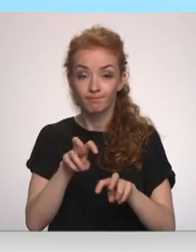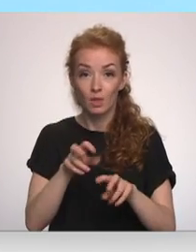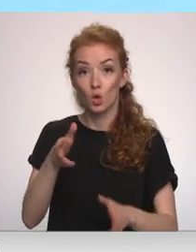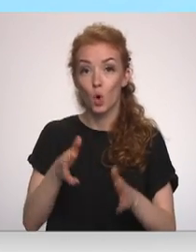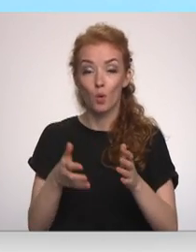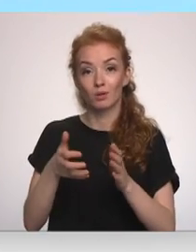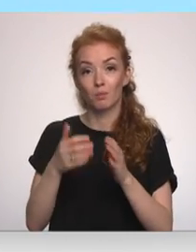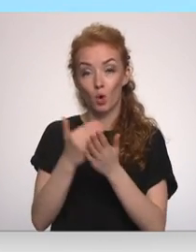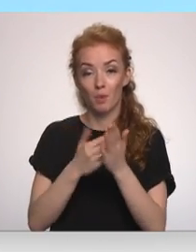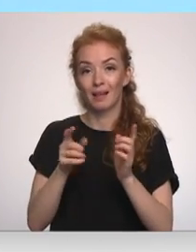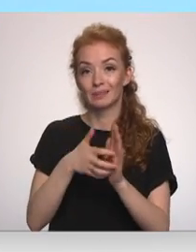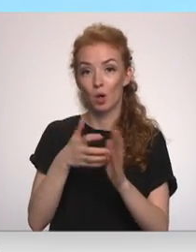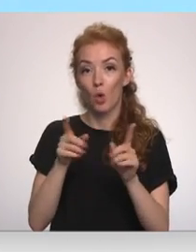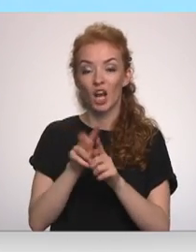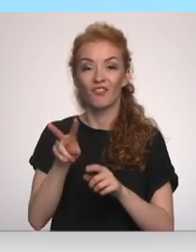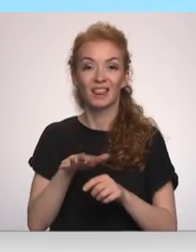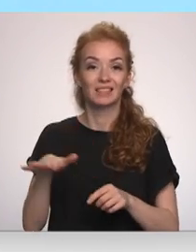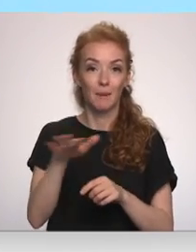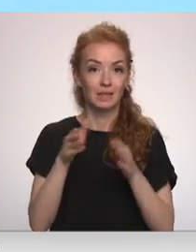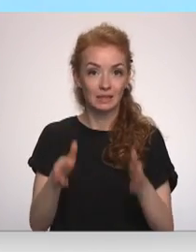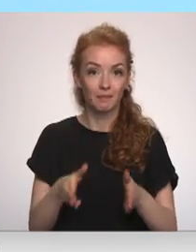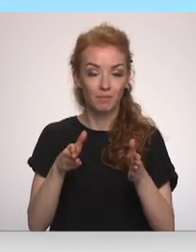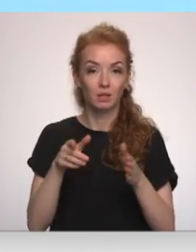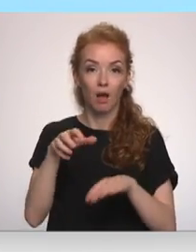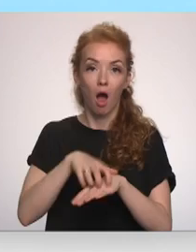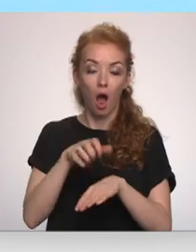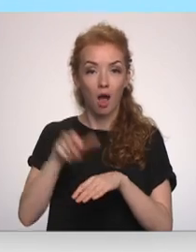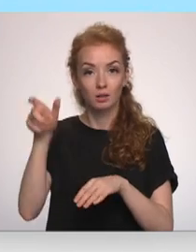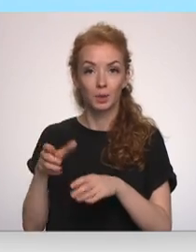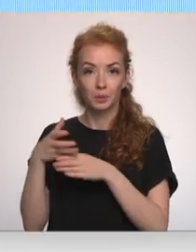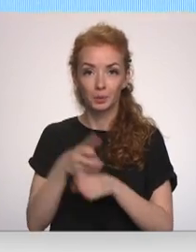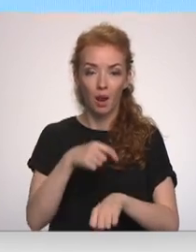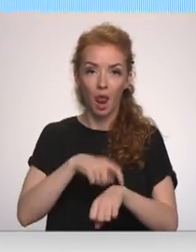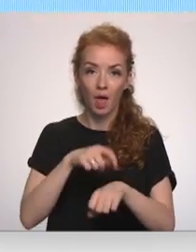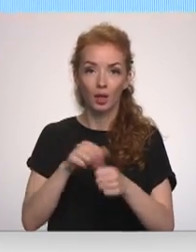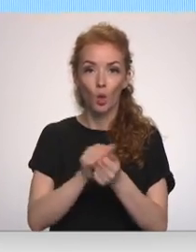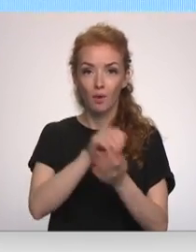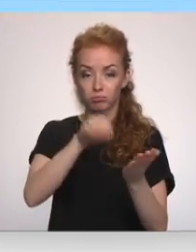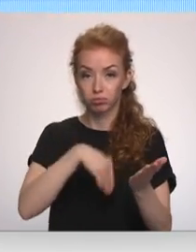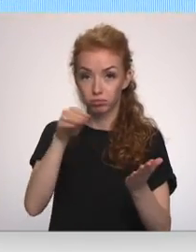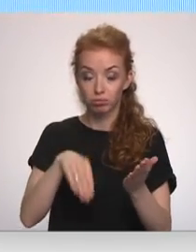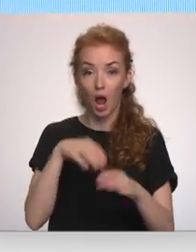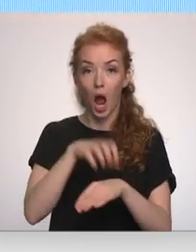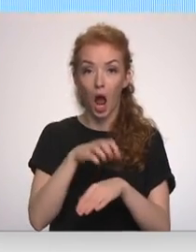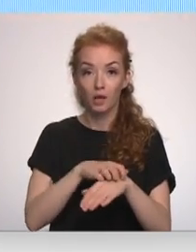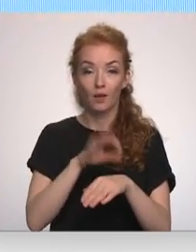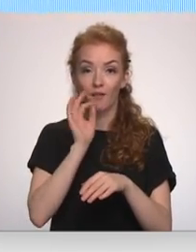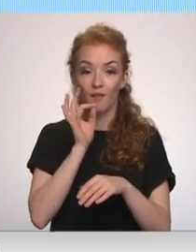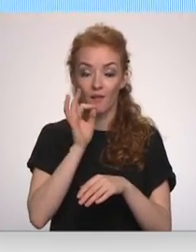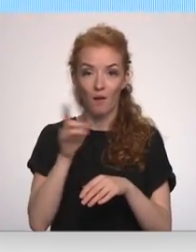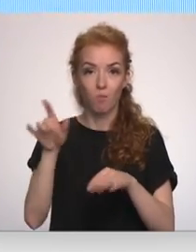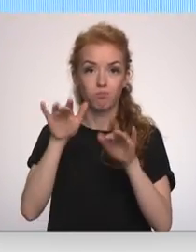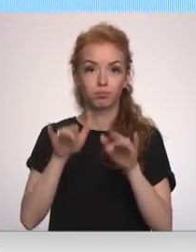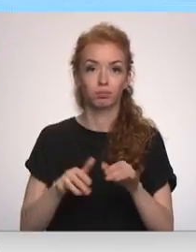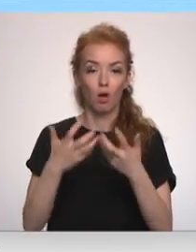intelektu izmanto arī Vidzemes slimnīcā. Tur tas palīdz ietaupīt ārstu laiku pie pacientu izraktu sagatavošanas. Ārsts diktē, programmatūra pieraksta.